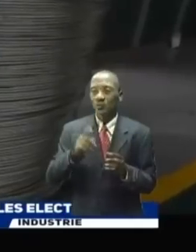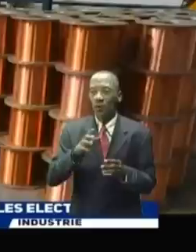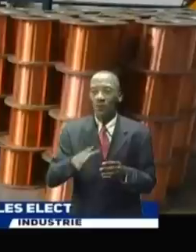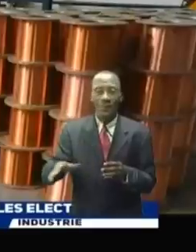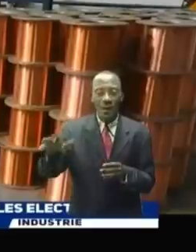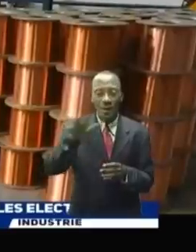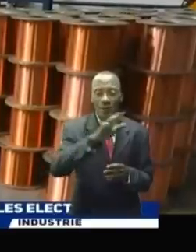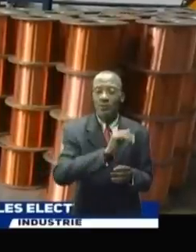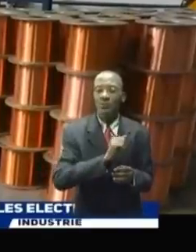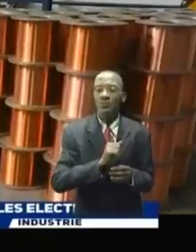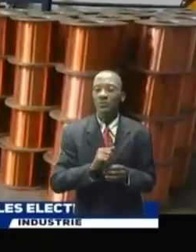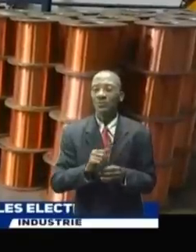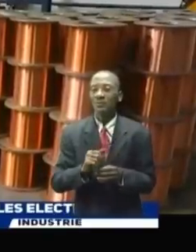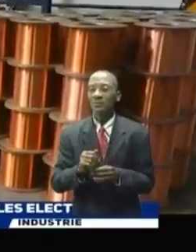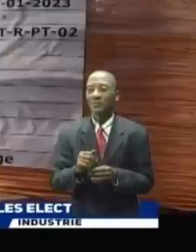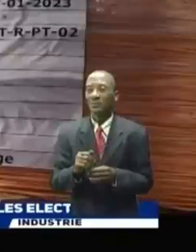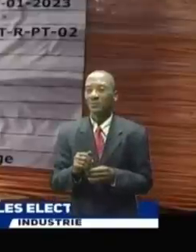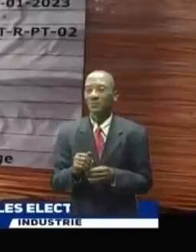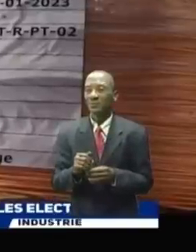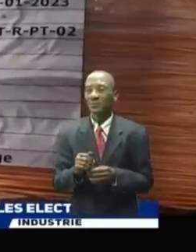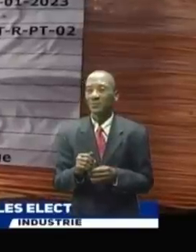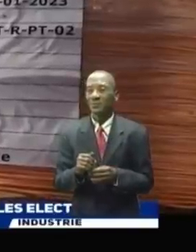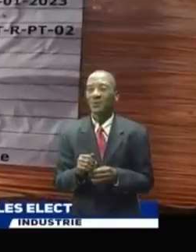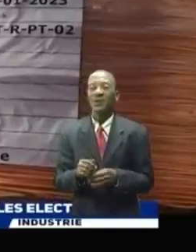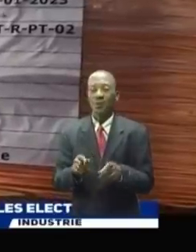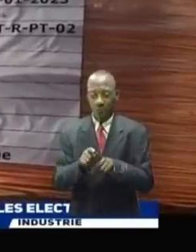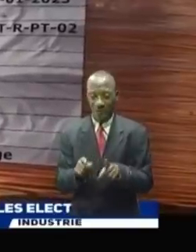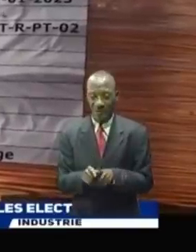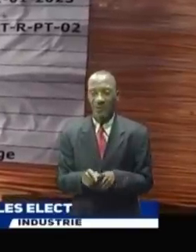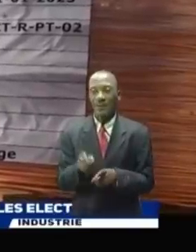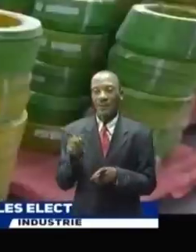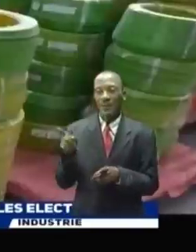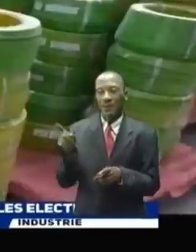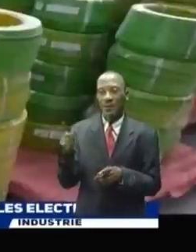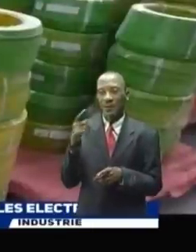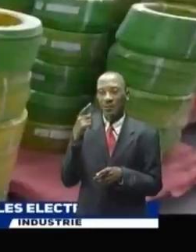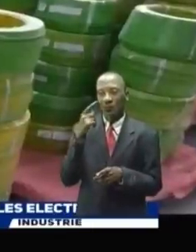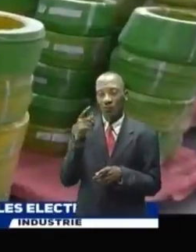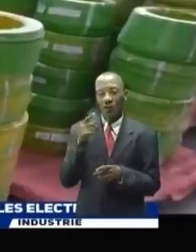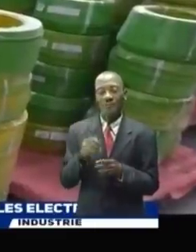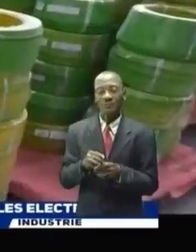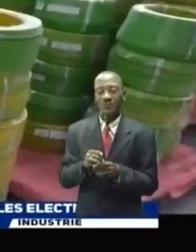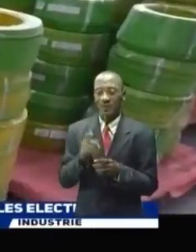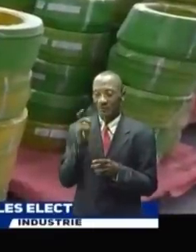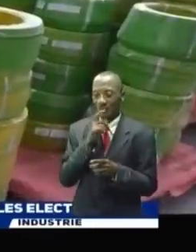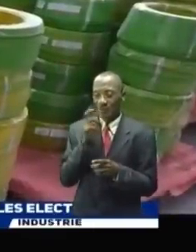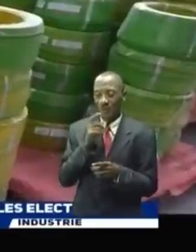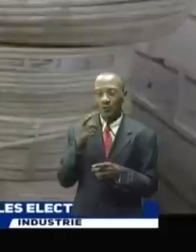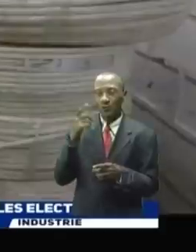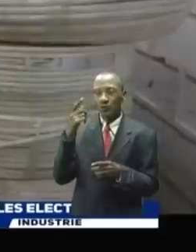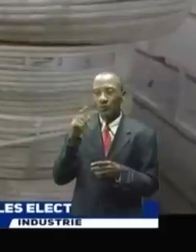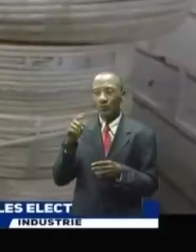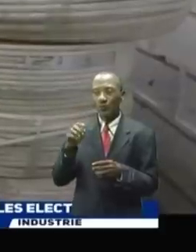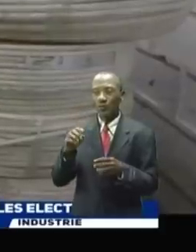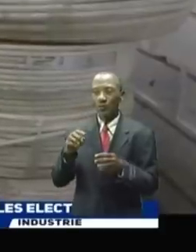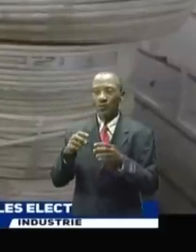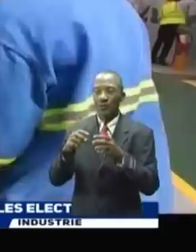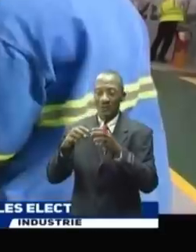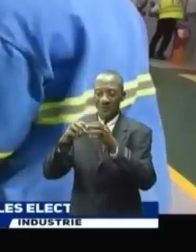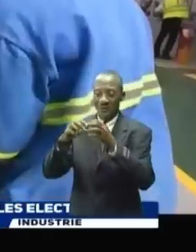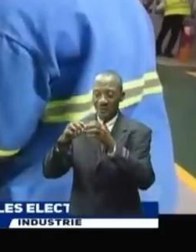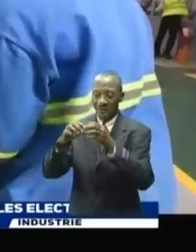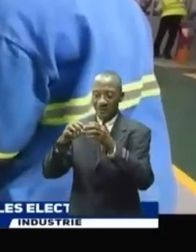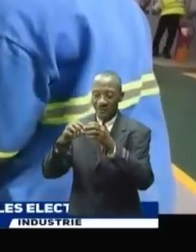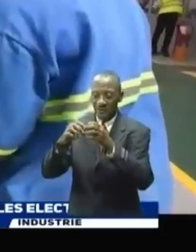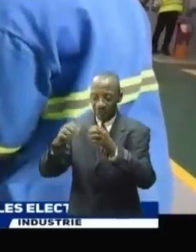de l'industrie. Avec une production de 1500 tonnes l'année, cette usine a la capacité de produire 70 000 km de câbles par jour